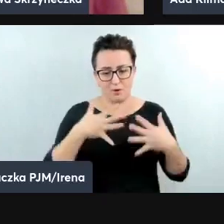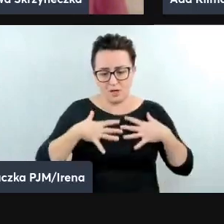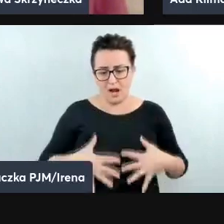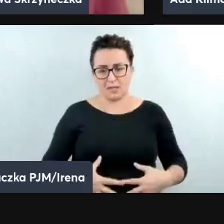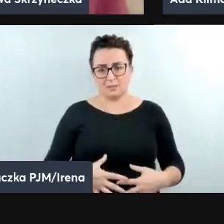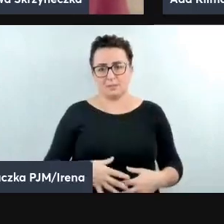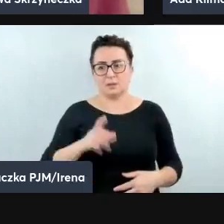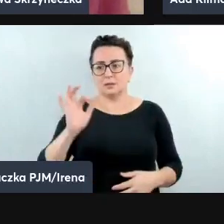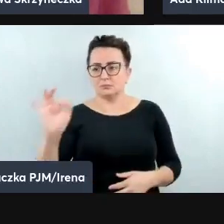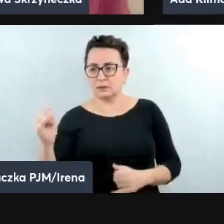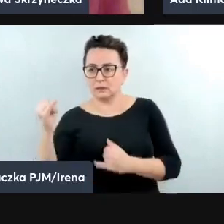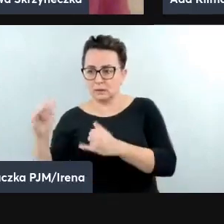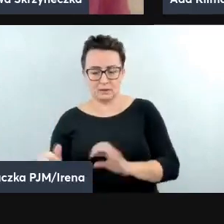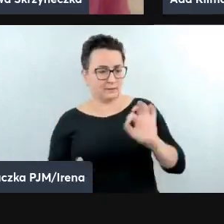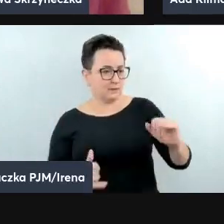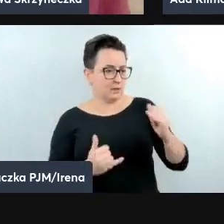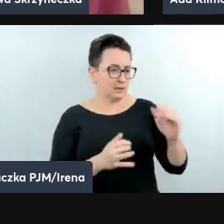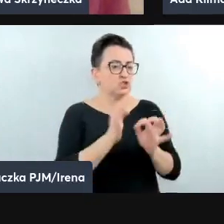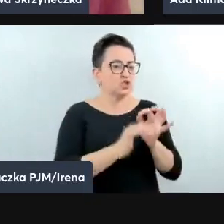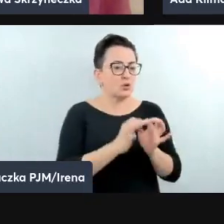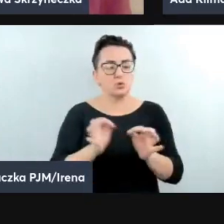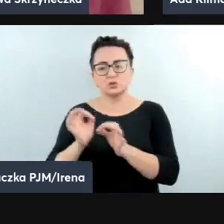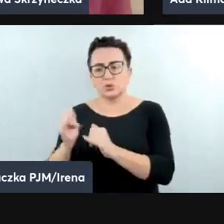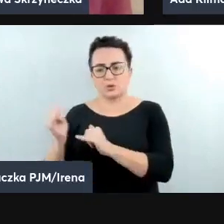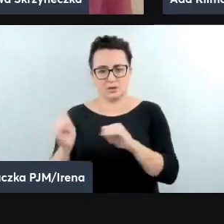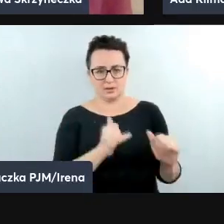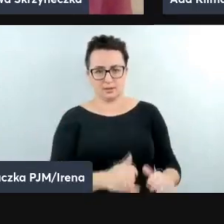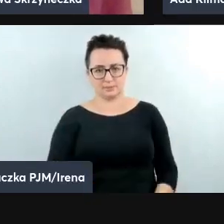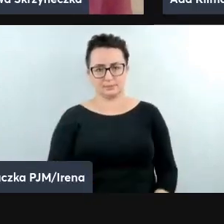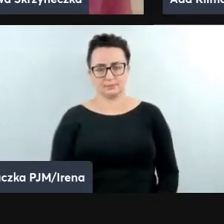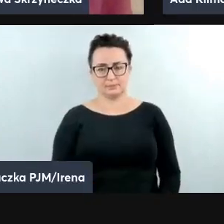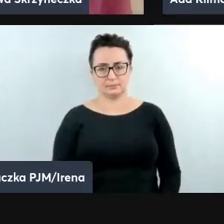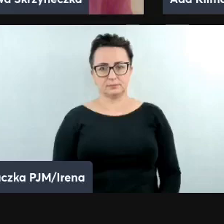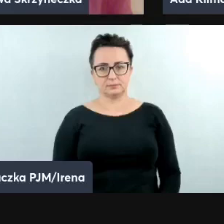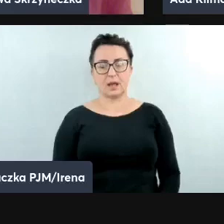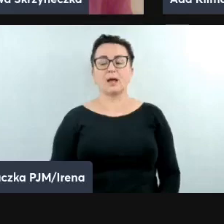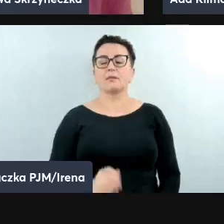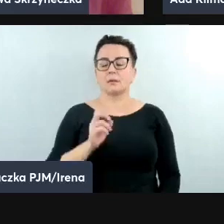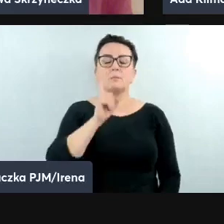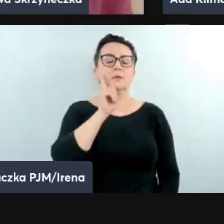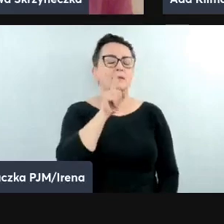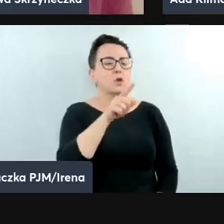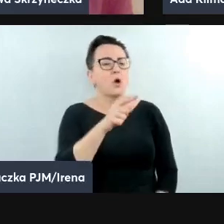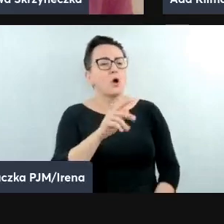nie? I to też troszeczkę sprawia, że nie skupiamy się na tej jakby jednej grupie, czyli